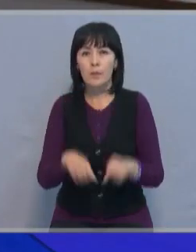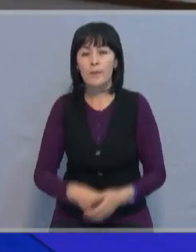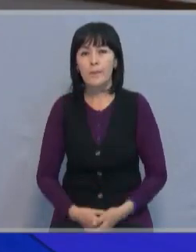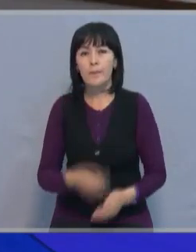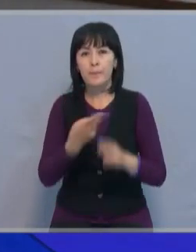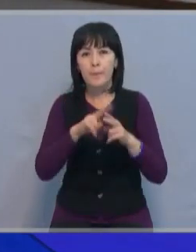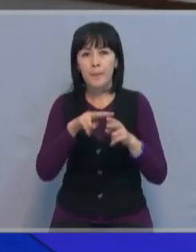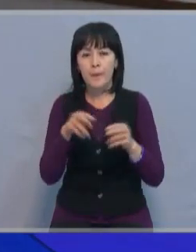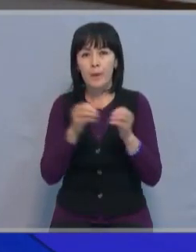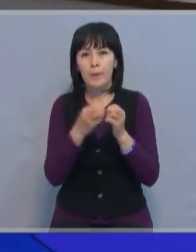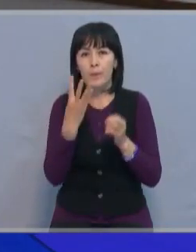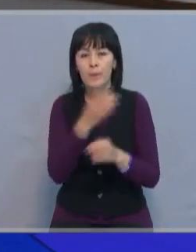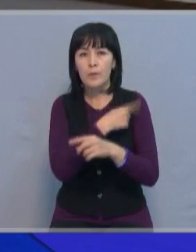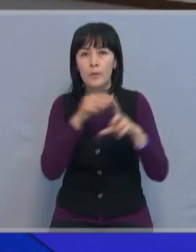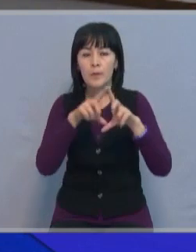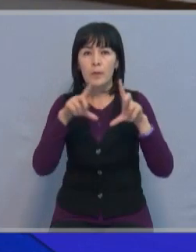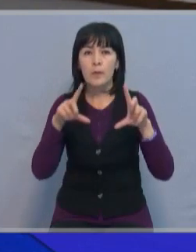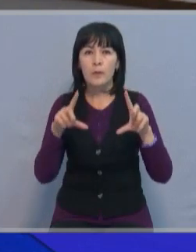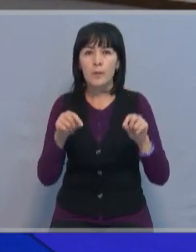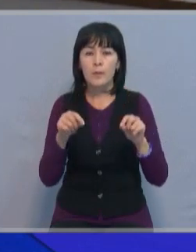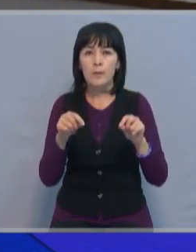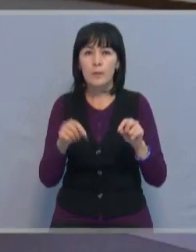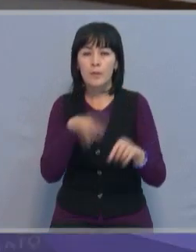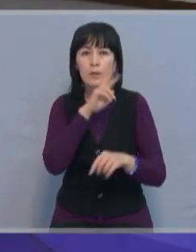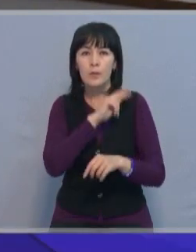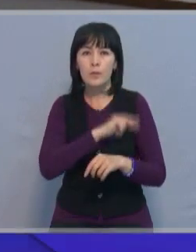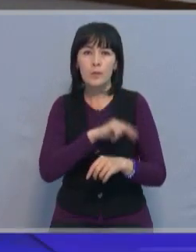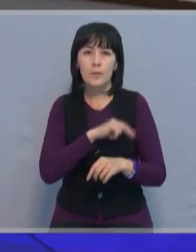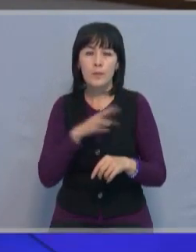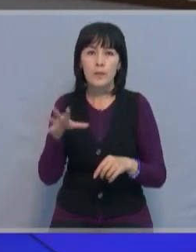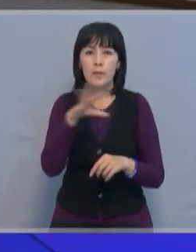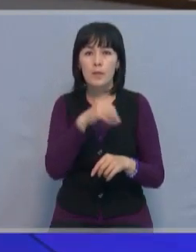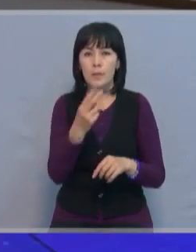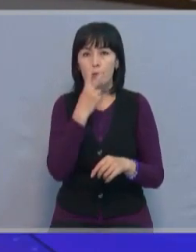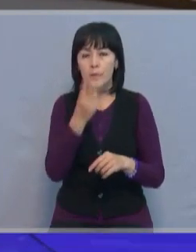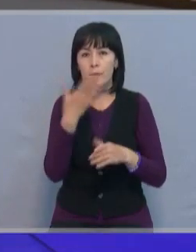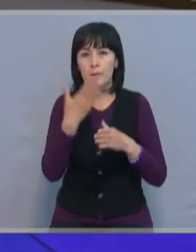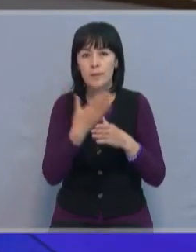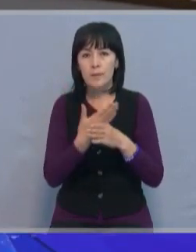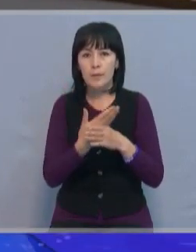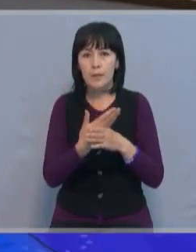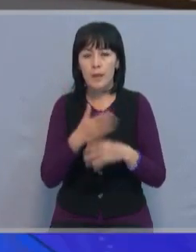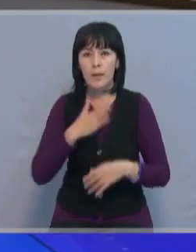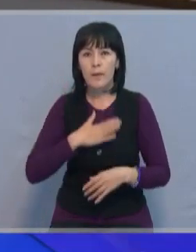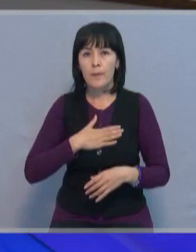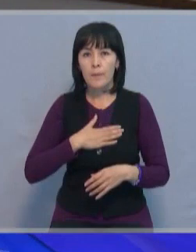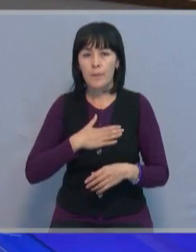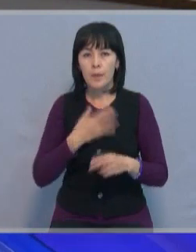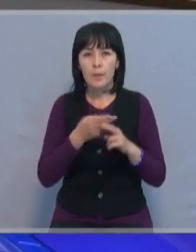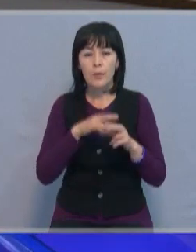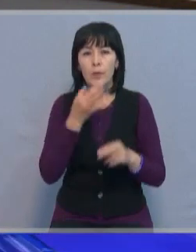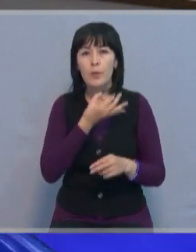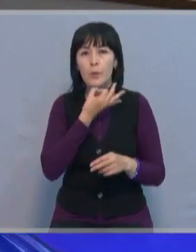Осы 14-ші емдеу орталығының жұмысына жалпы көрсеткен қызметіне мен